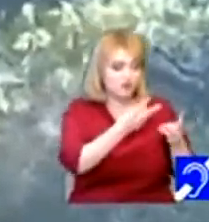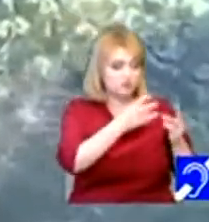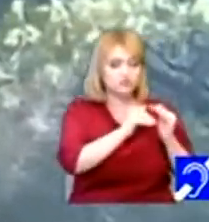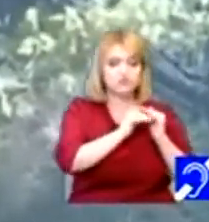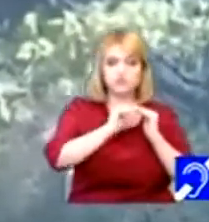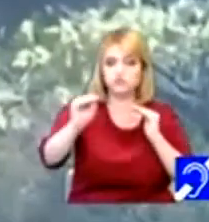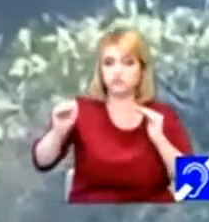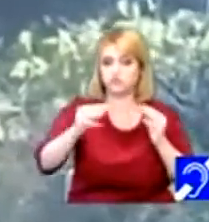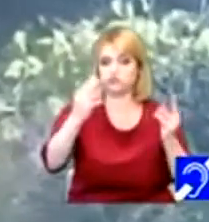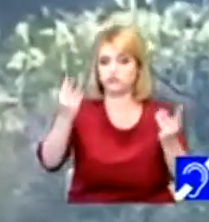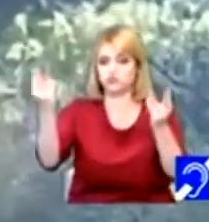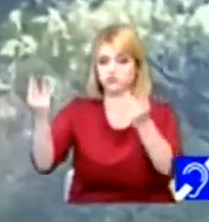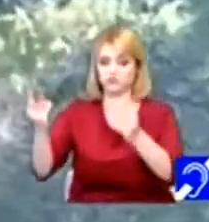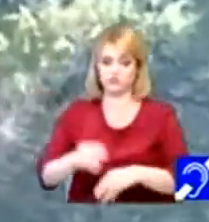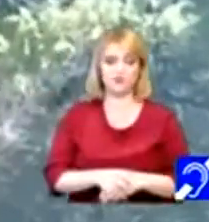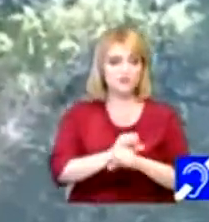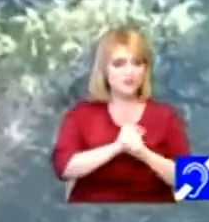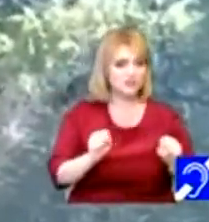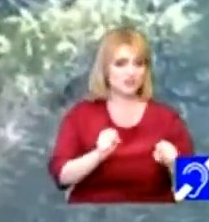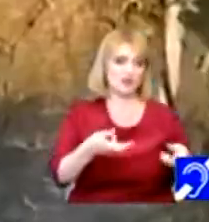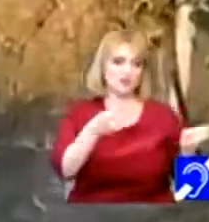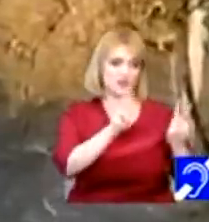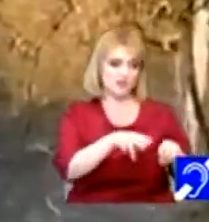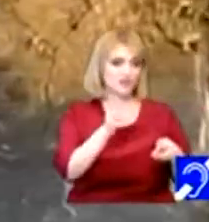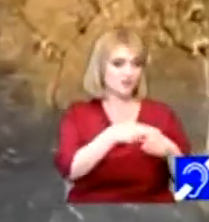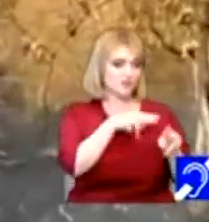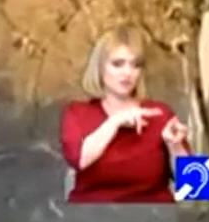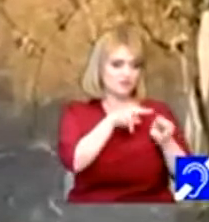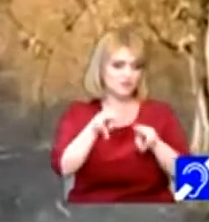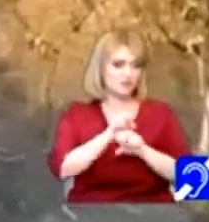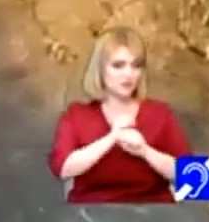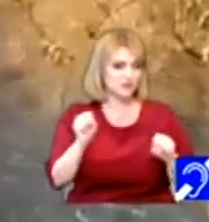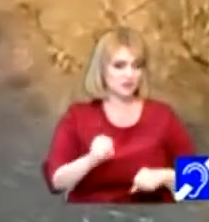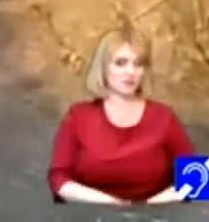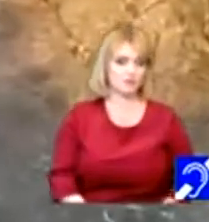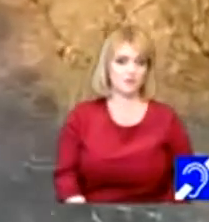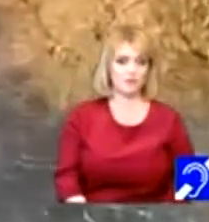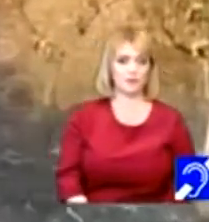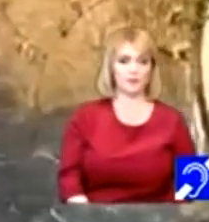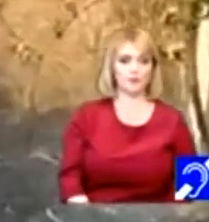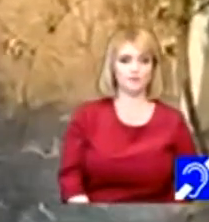care favorizează răspândirea incendiilor de vegetație de mari proporții.